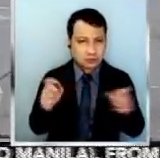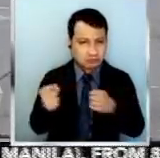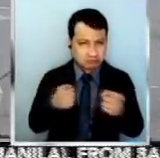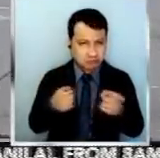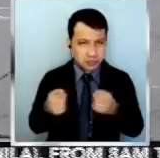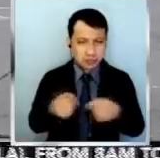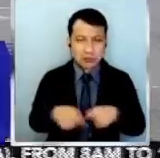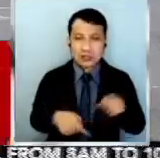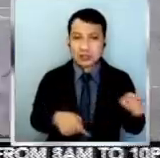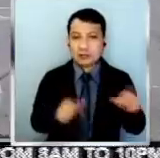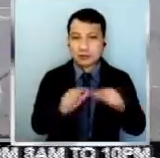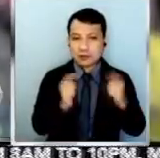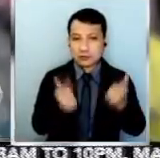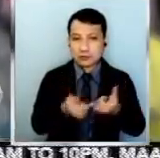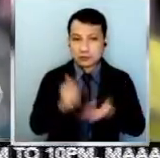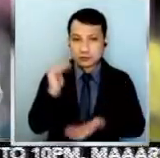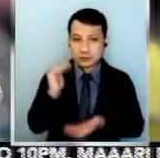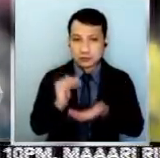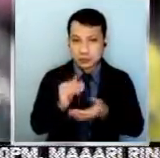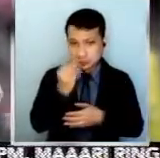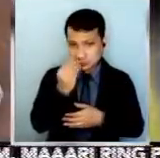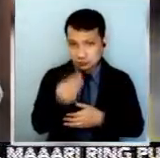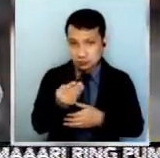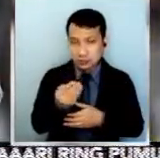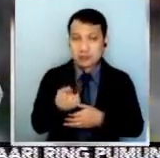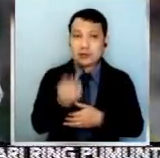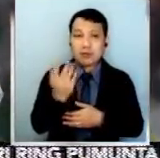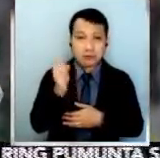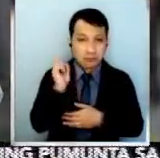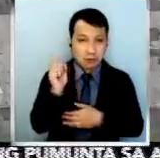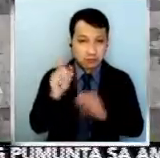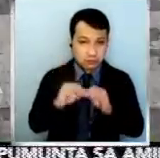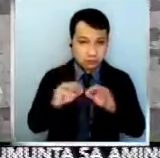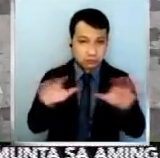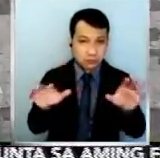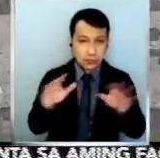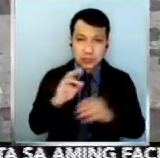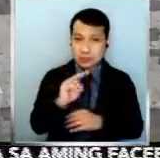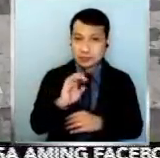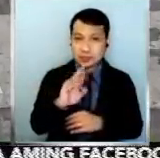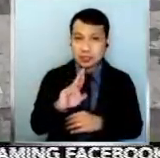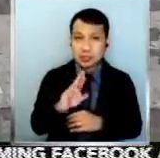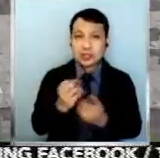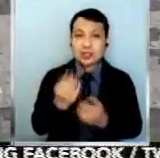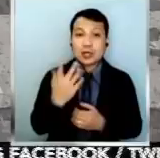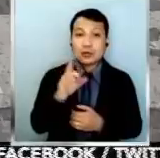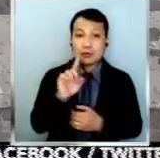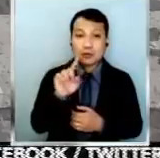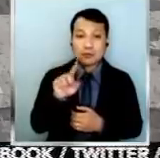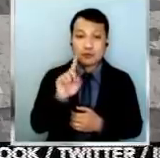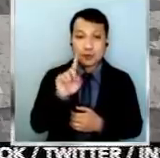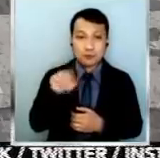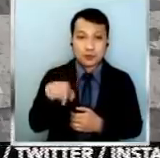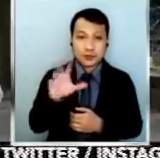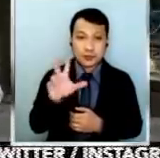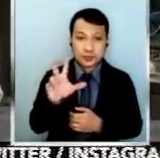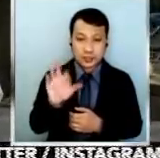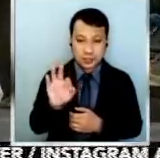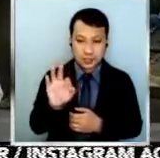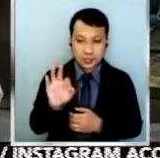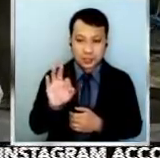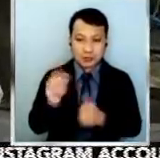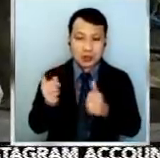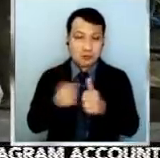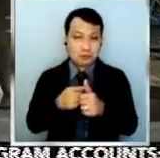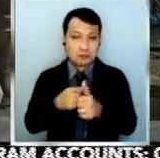grupo, pababa na ang reproduction number o bilis ng hawaan sa Metro Manila sa 1.39. Ang downward trend na unang inasahan sa unang